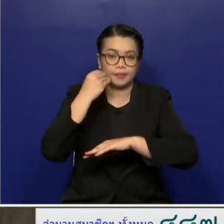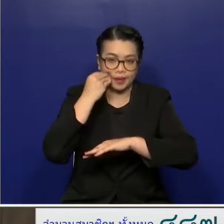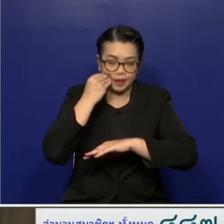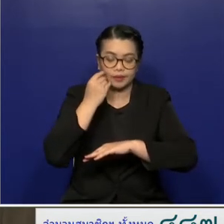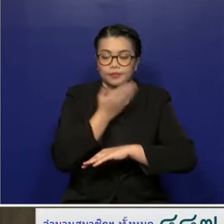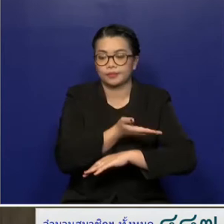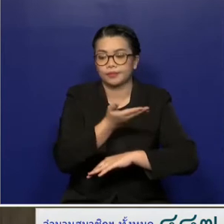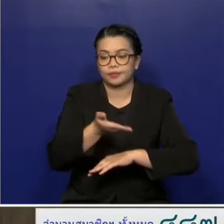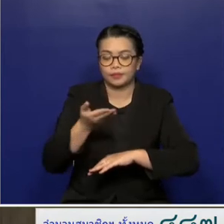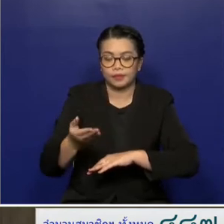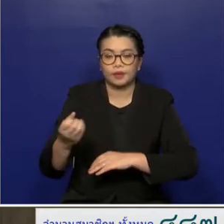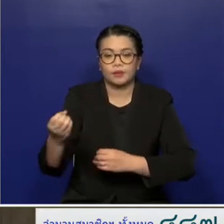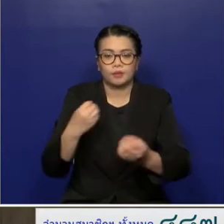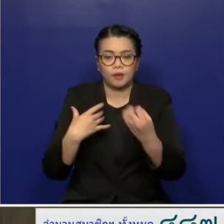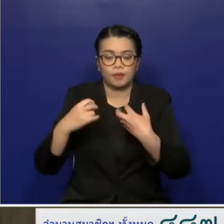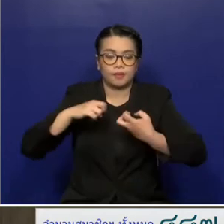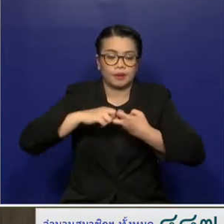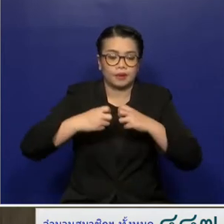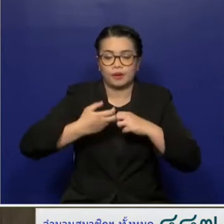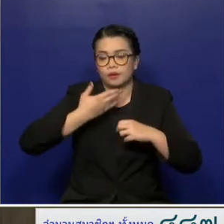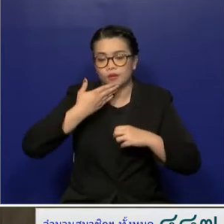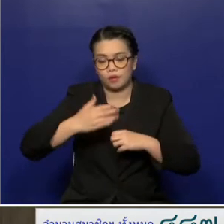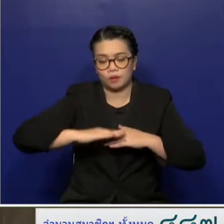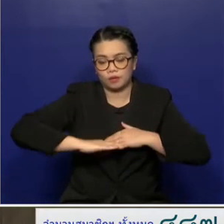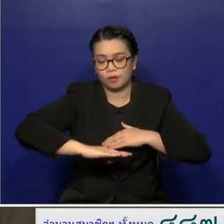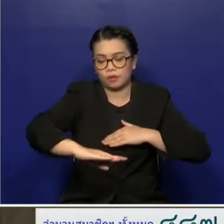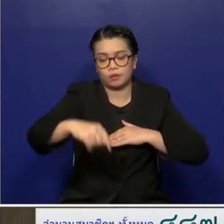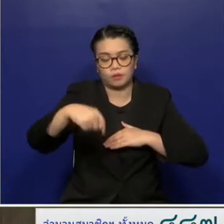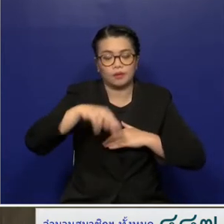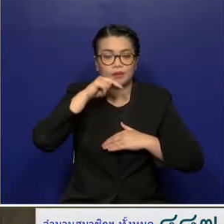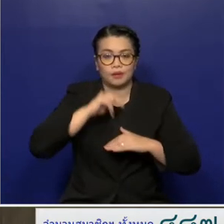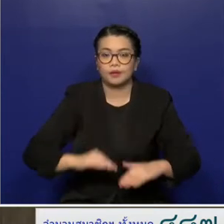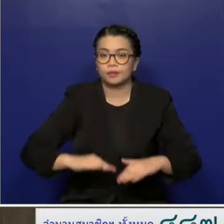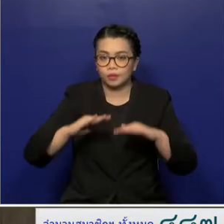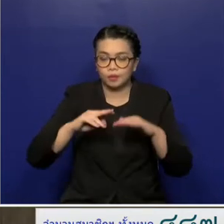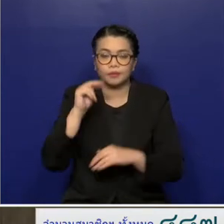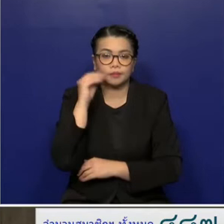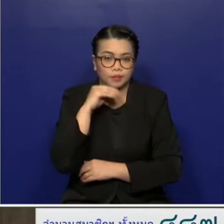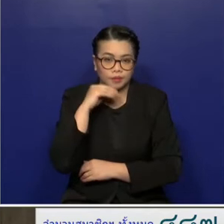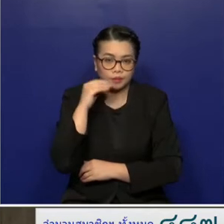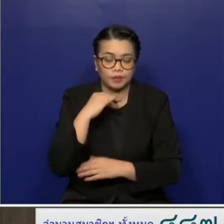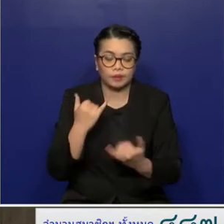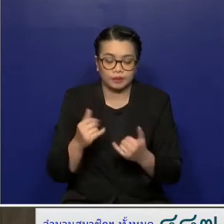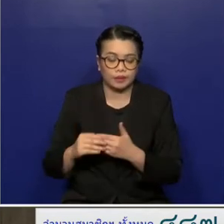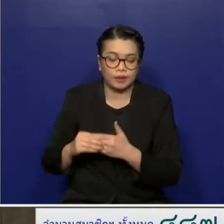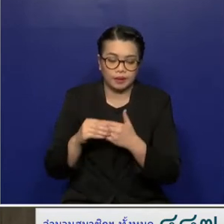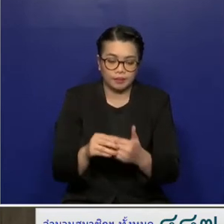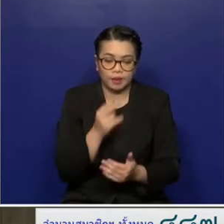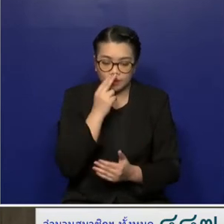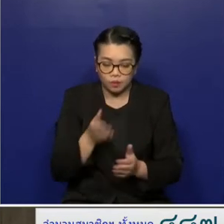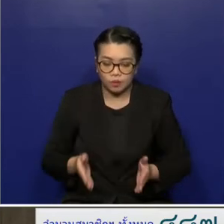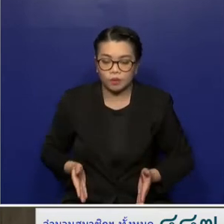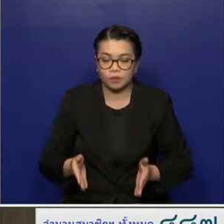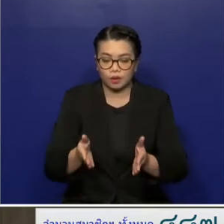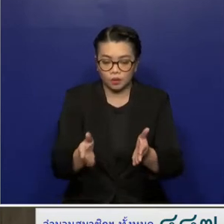กผู้ให่สมพงเหองคมิ่น และก็คณะสมาชิษภาออประตอบางกระเจ้าได้พาดฉัไปลพื้นที่ถนนเฉลิมพระเกียต